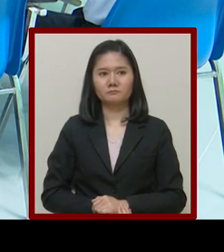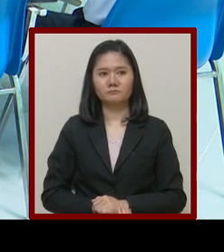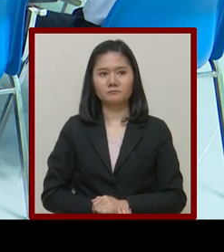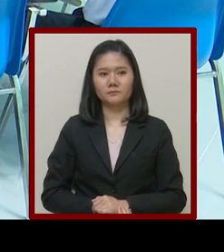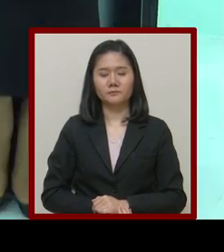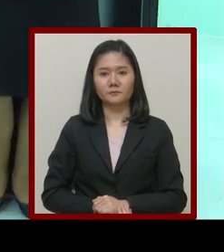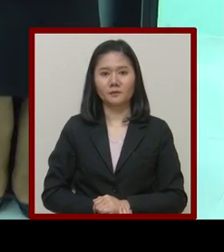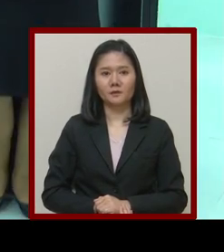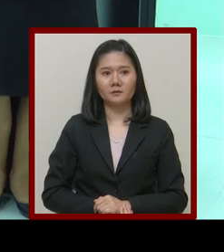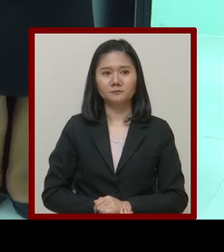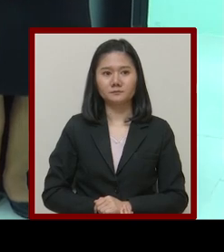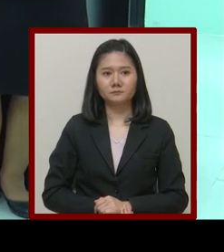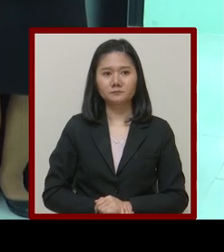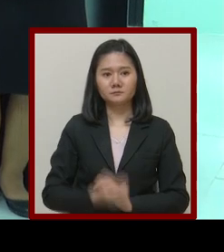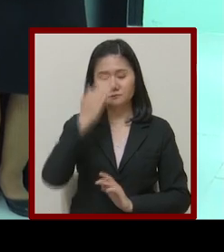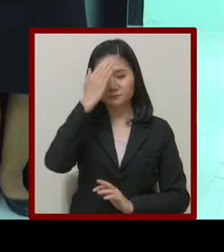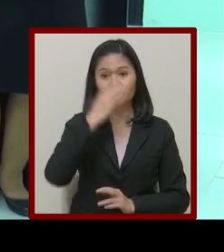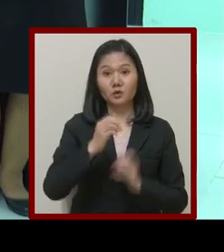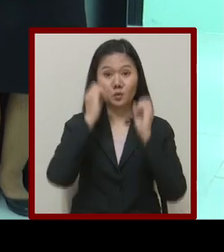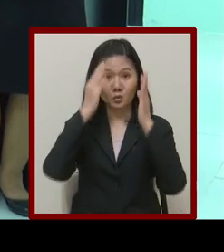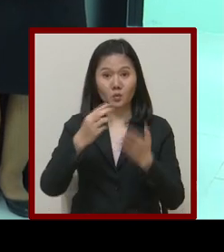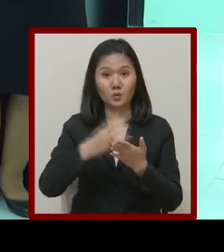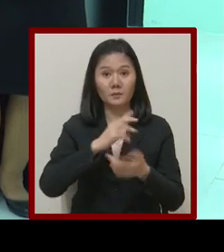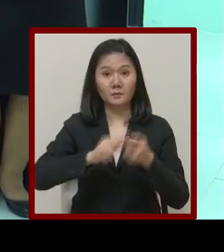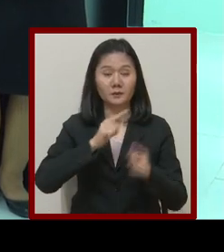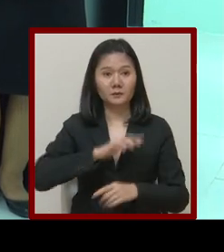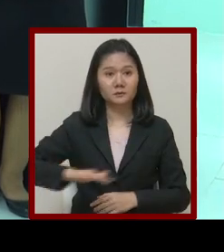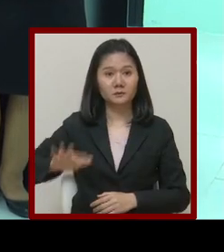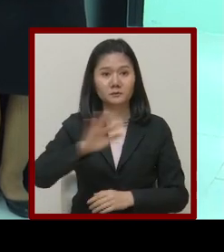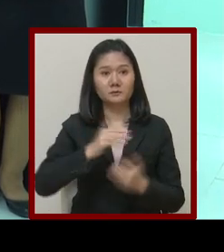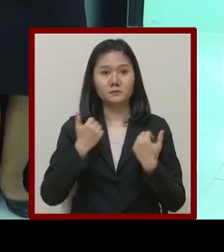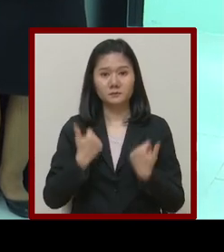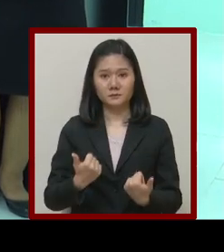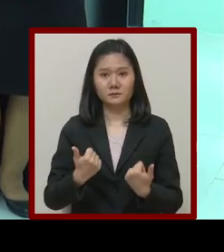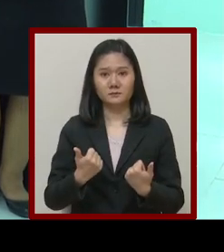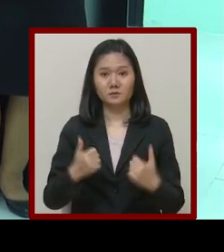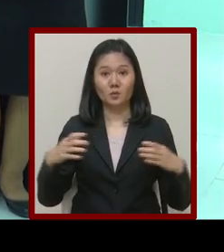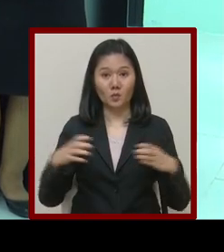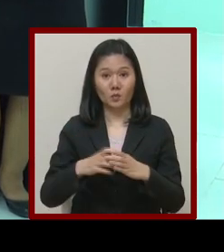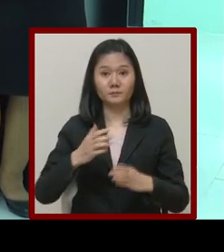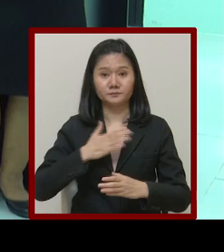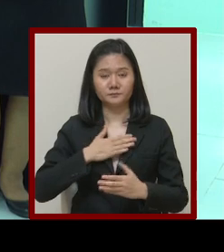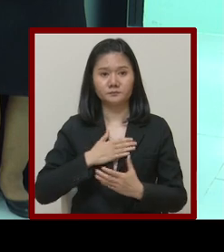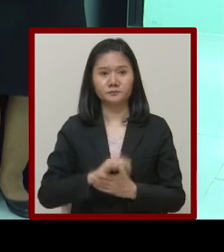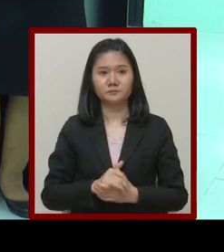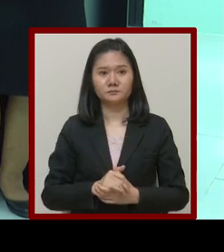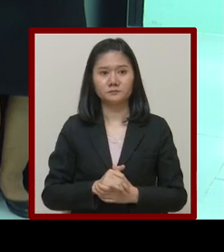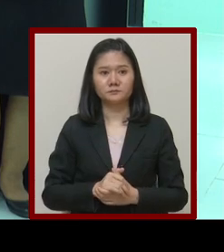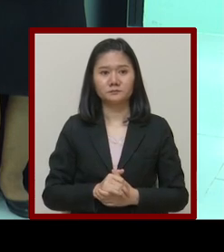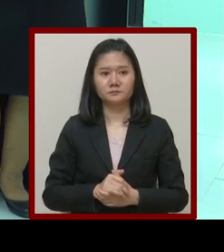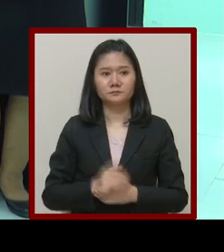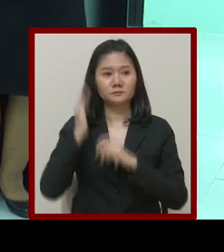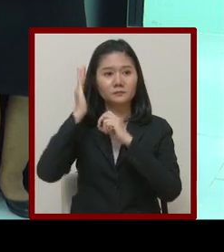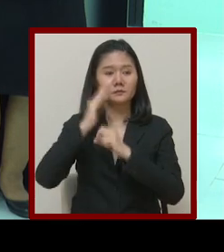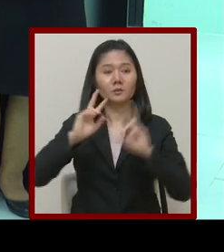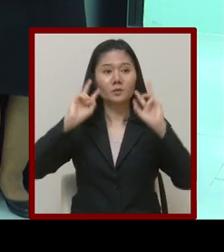สวัสดีค่ะเรียนคุณครูประจำวิชาและเพื่อนๆทุกคนค่ะวันนี้นะคะกลุ่มดิฉันนะคะจะมานำ